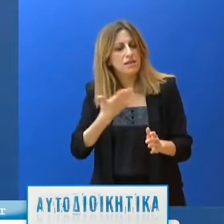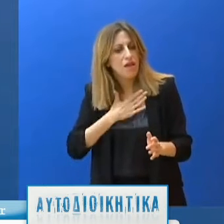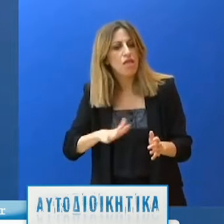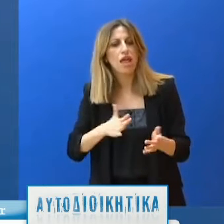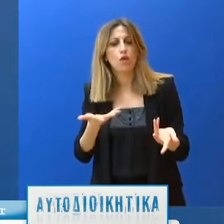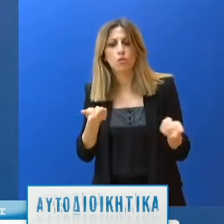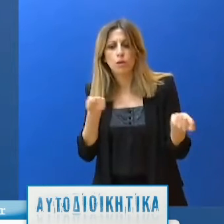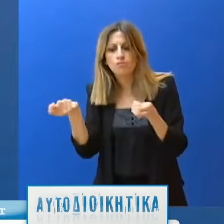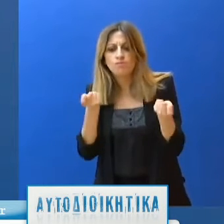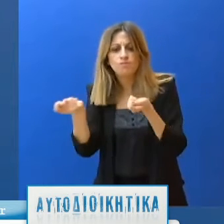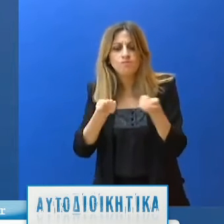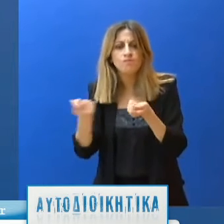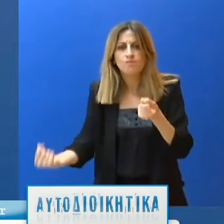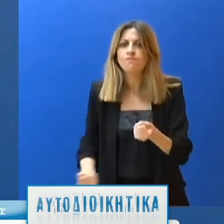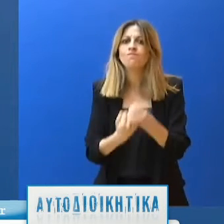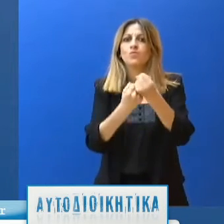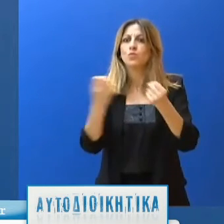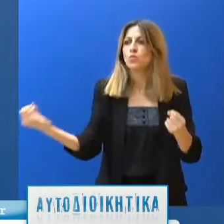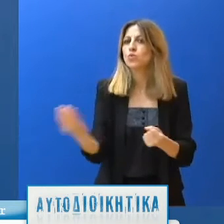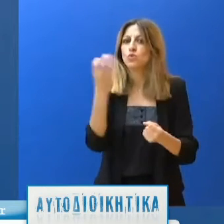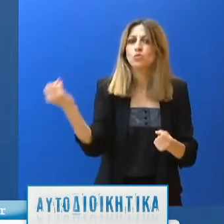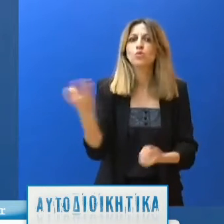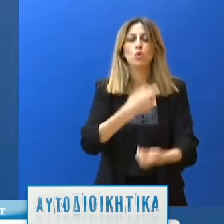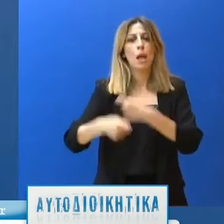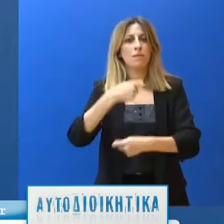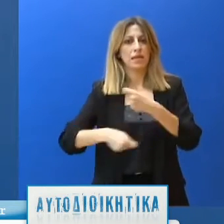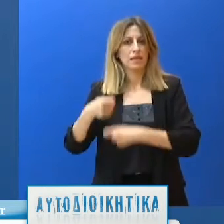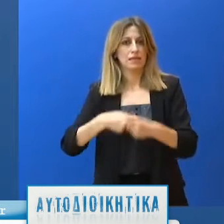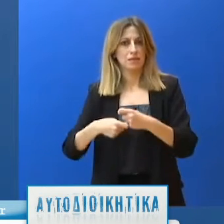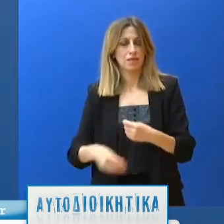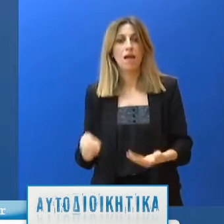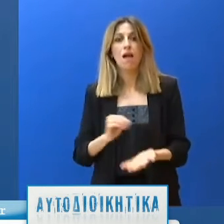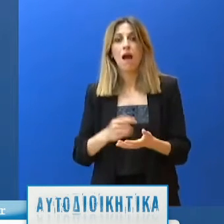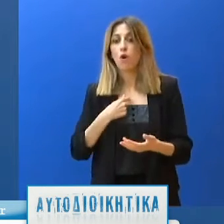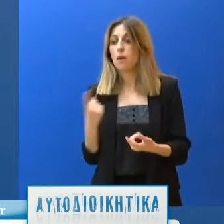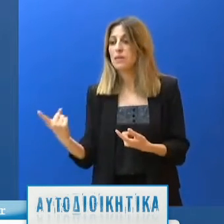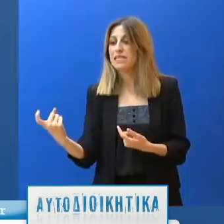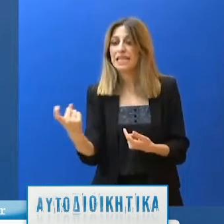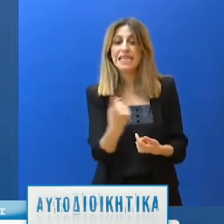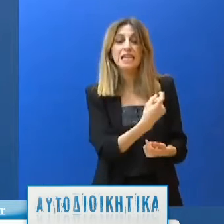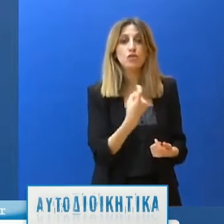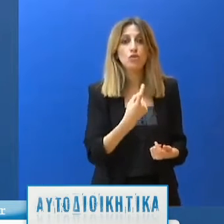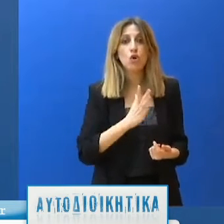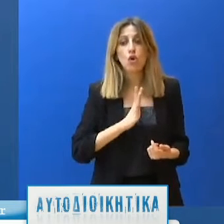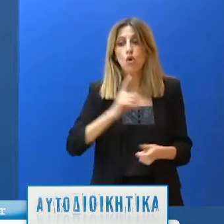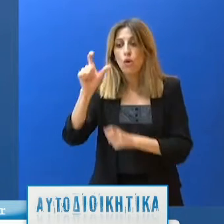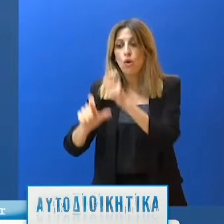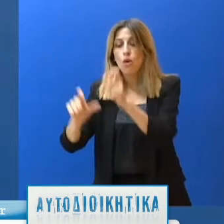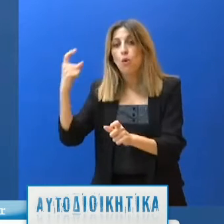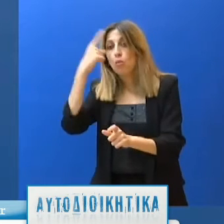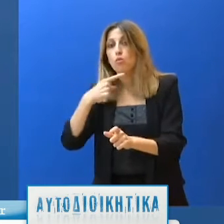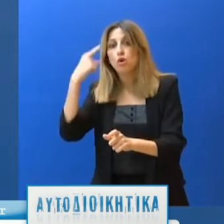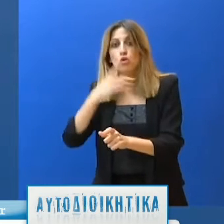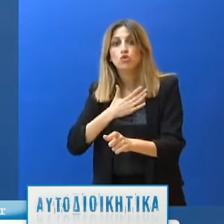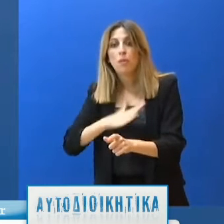υποστήριξης του δυναμικού αυτού οικοσυστήματος. Δίνονται κίνητρα σε φυσικά πρόσωπα που εισφέρουν επενδυτικά κεφάλαια για νεοφυείς